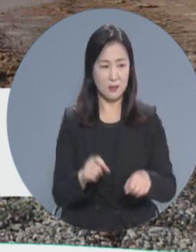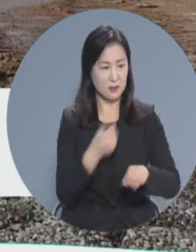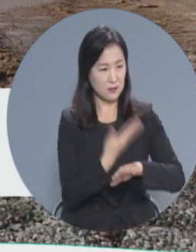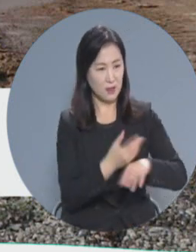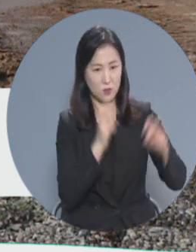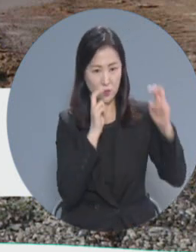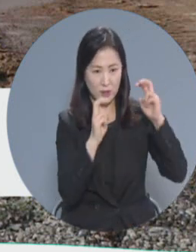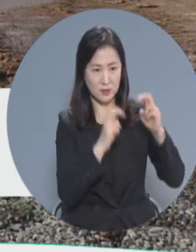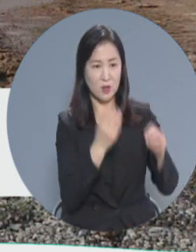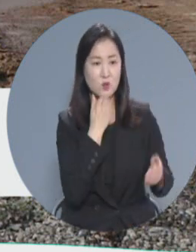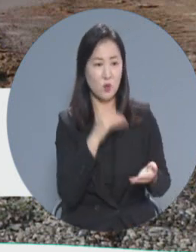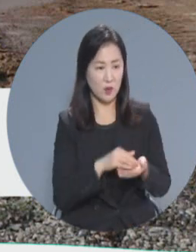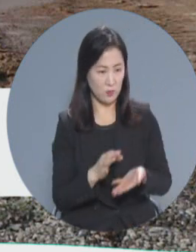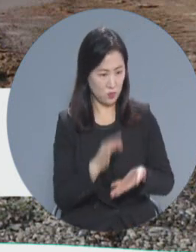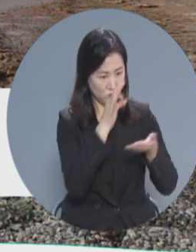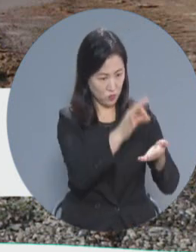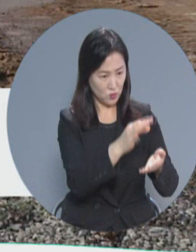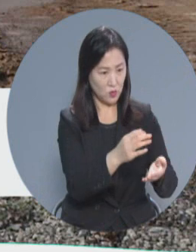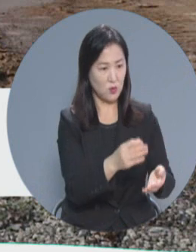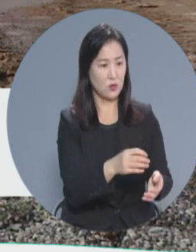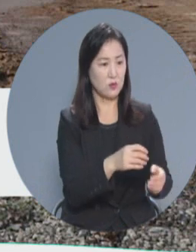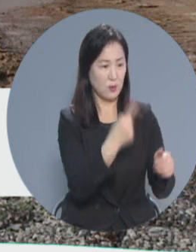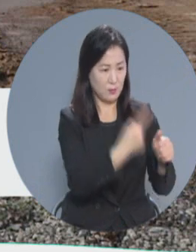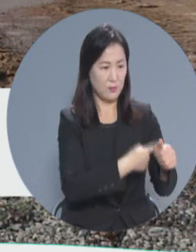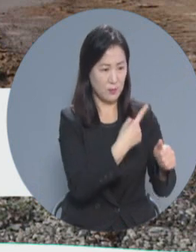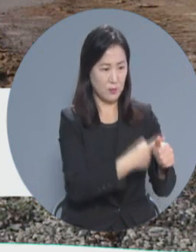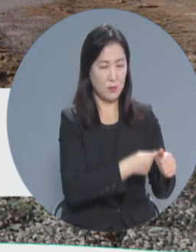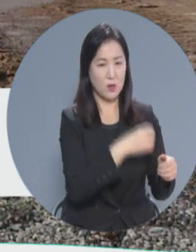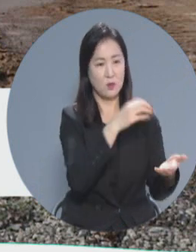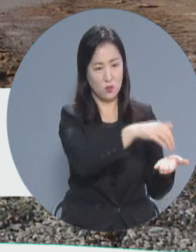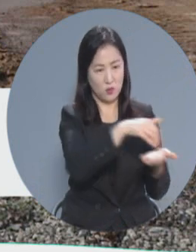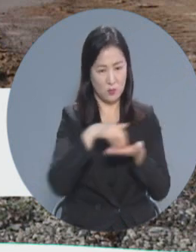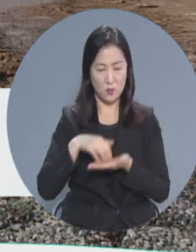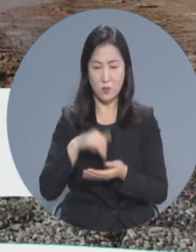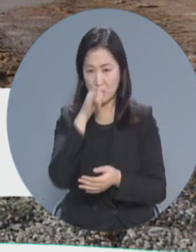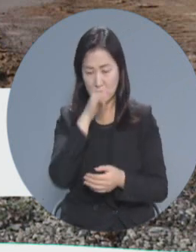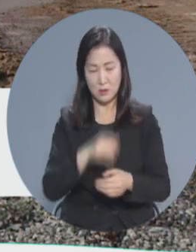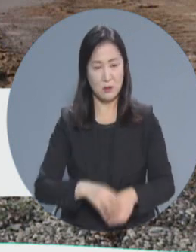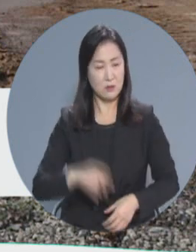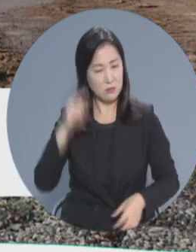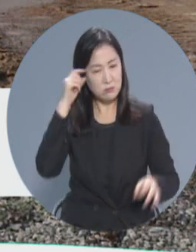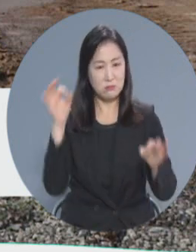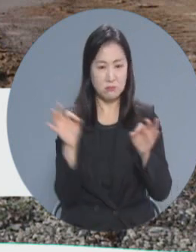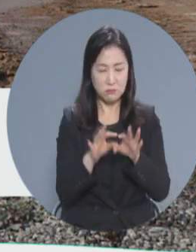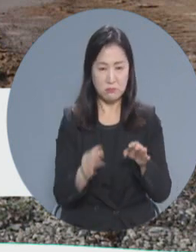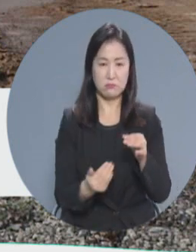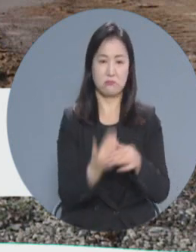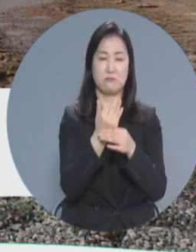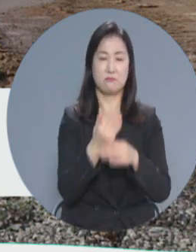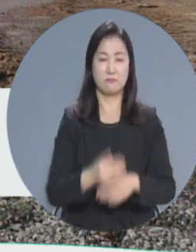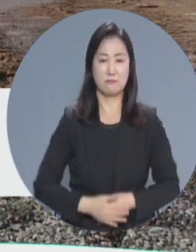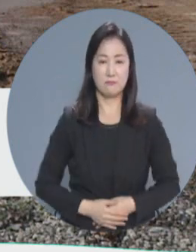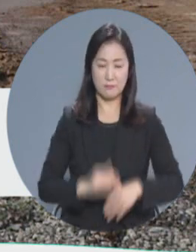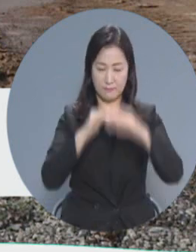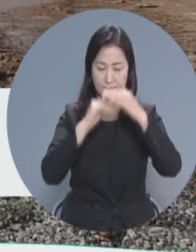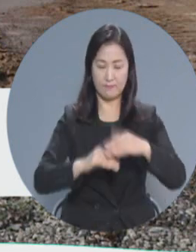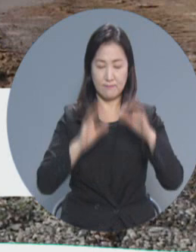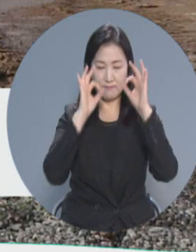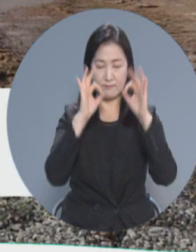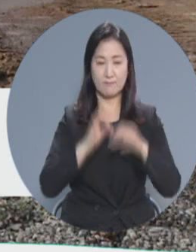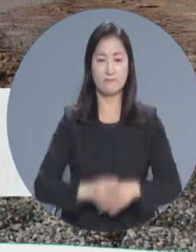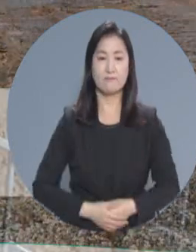다 치르고 토석을 납품받고 있었습니다. 이런 황당한 일이 어떻게 벌어진 건지 문현철 기자가 취재했습니다.